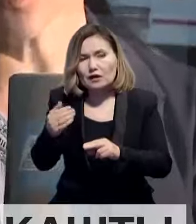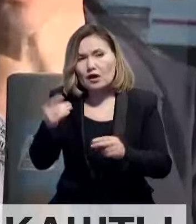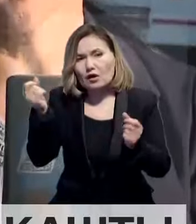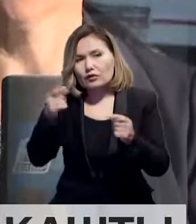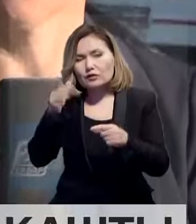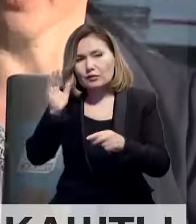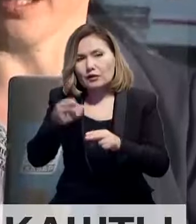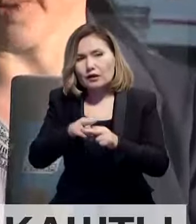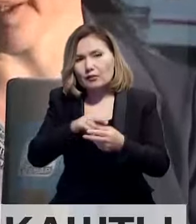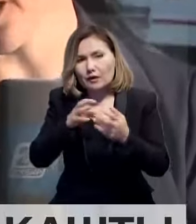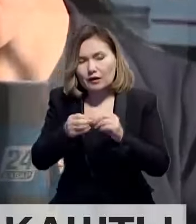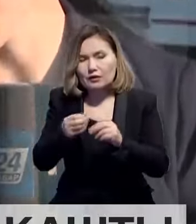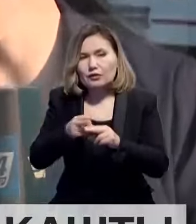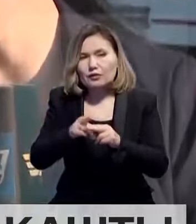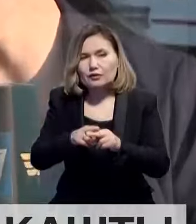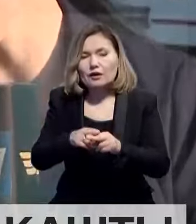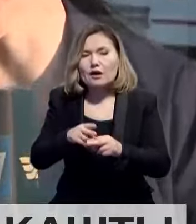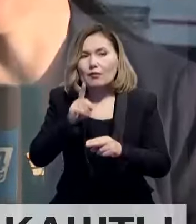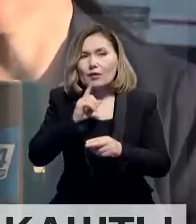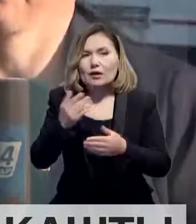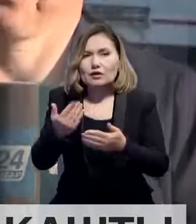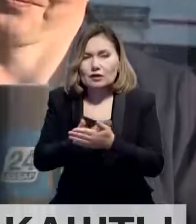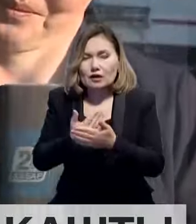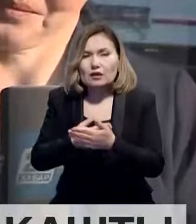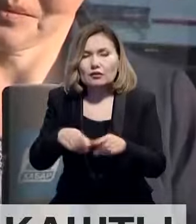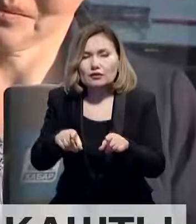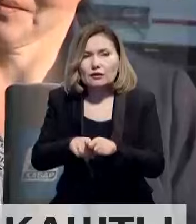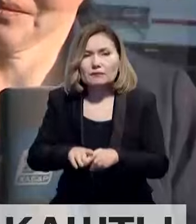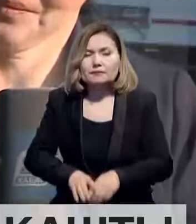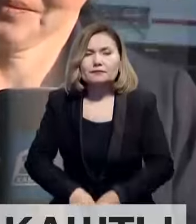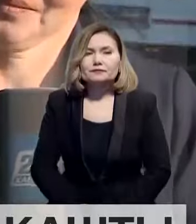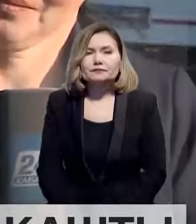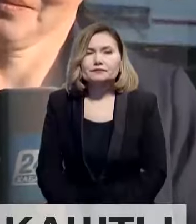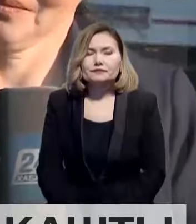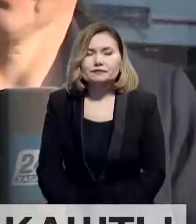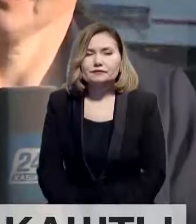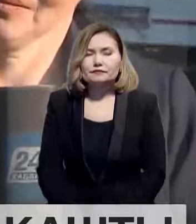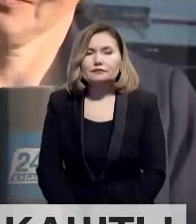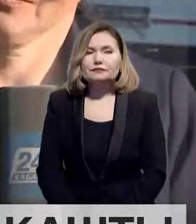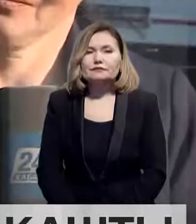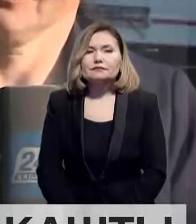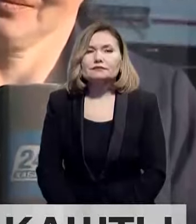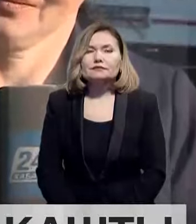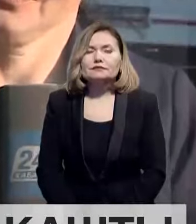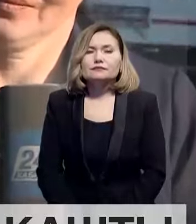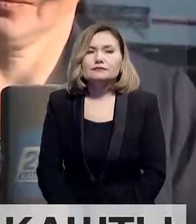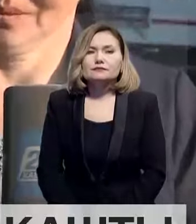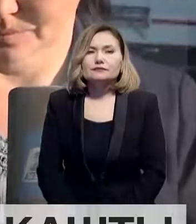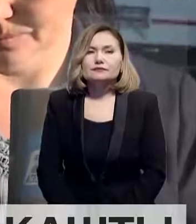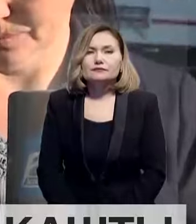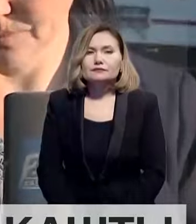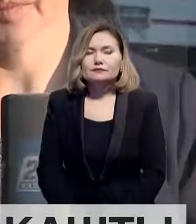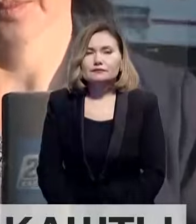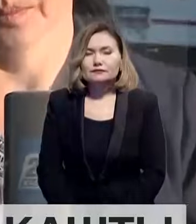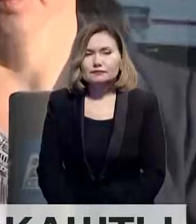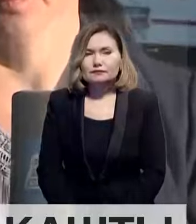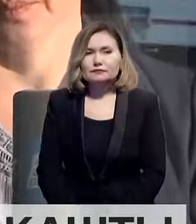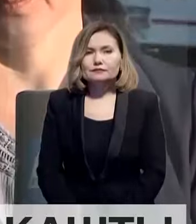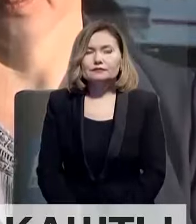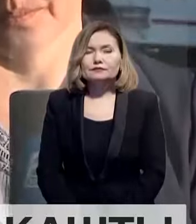Әзірге енді қолда бар ақпараттарым осы болып тұр, Бақыт. Рахмет, Эльмира, бізден бірге байланыста болған Эльмира Ахметова.